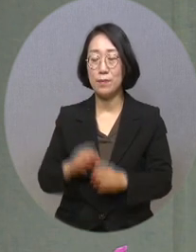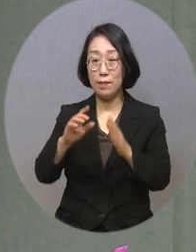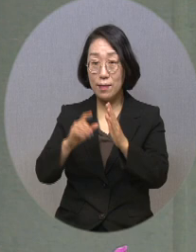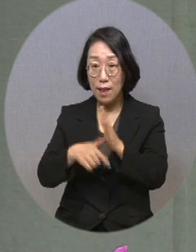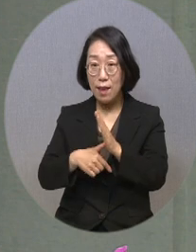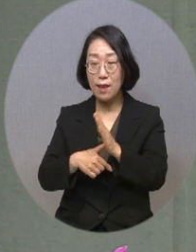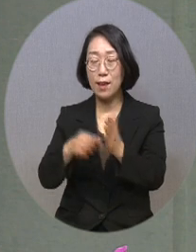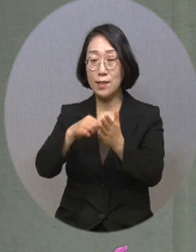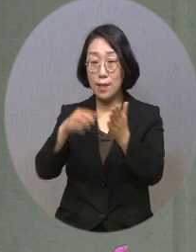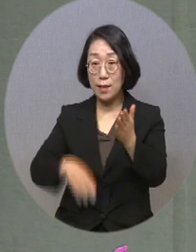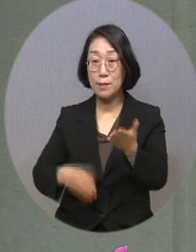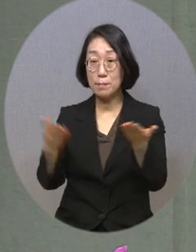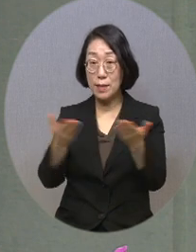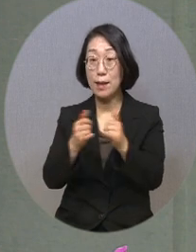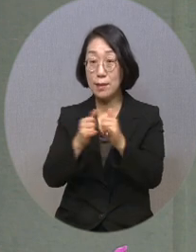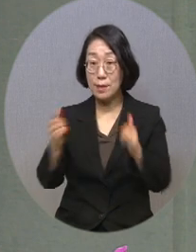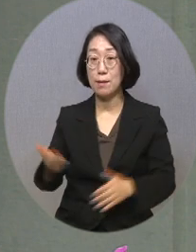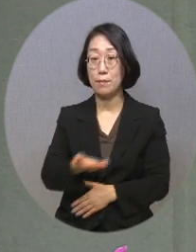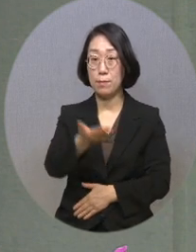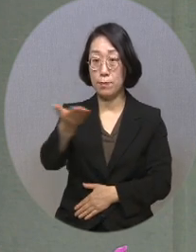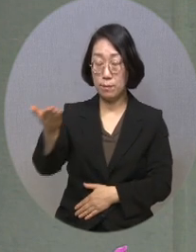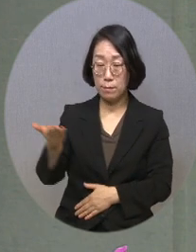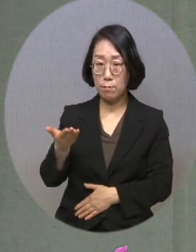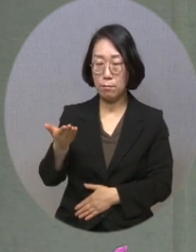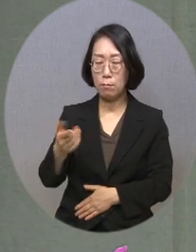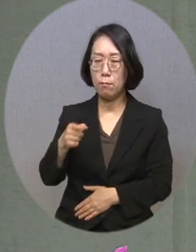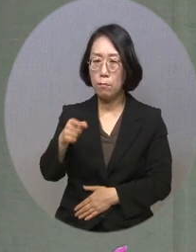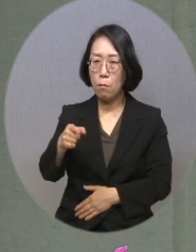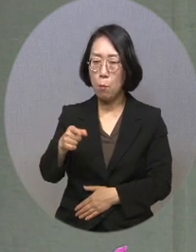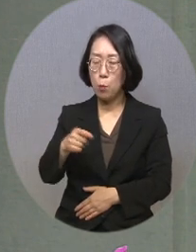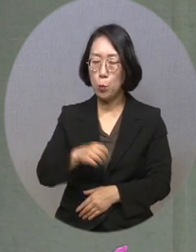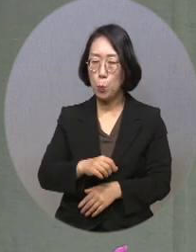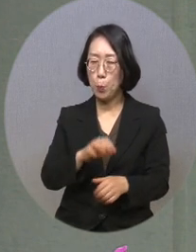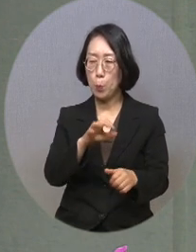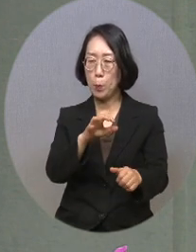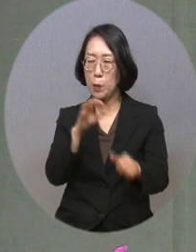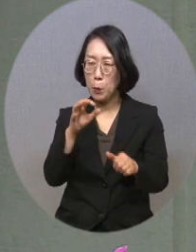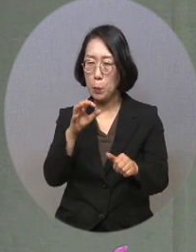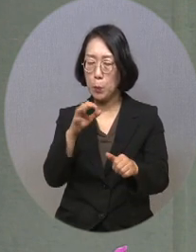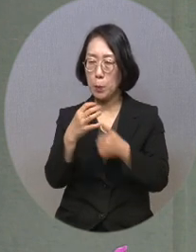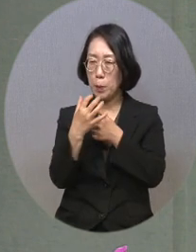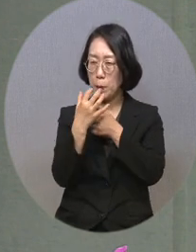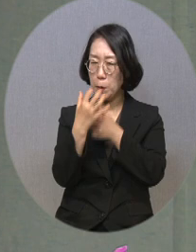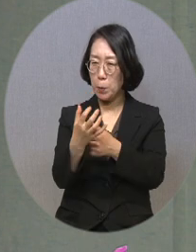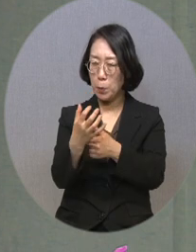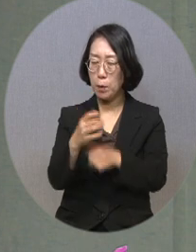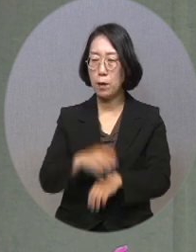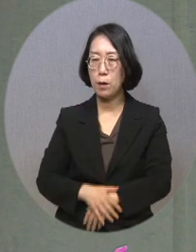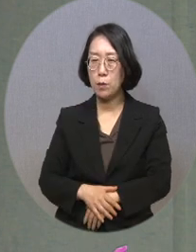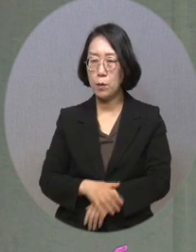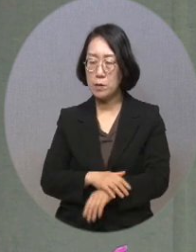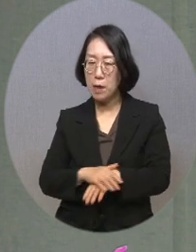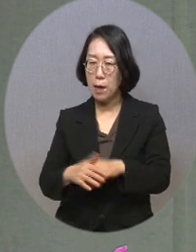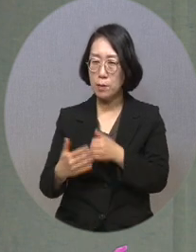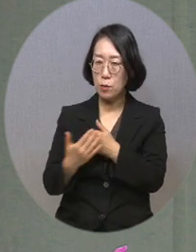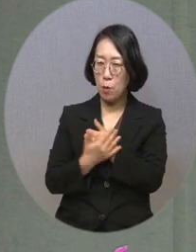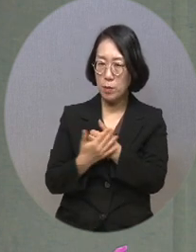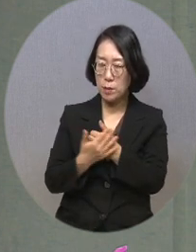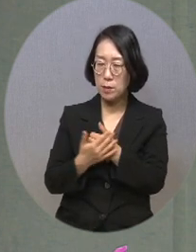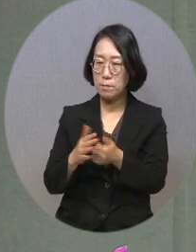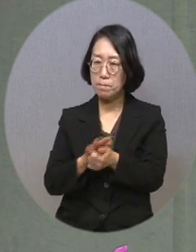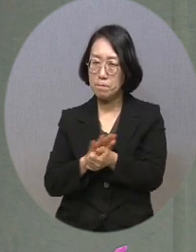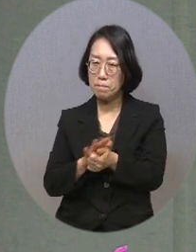우리 세무사들이 또 그걸 약점을 이용해 가지고 네. 서비스 차원에서